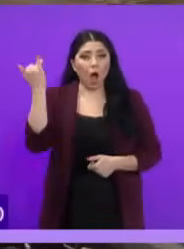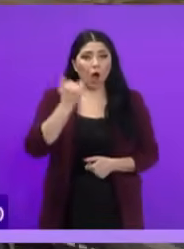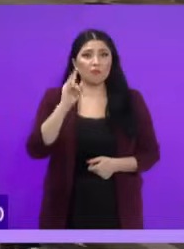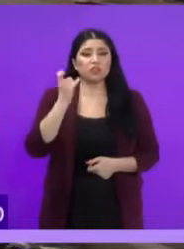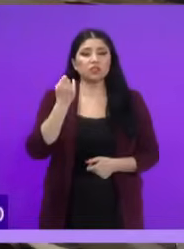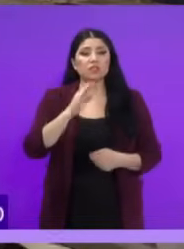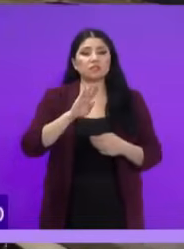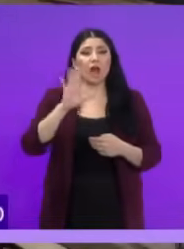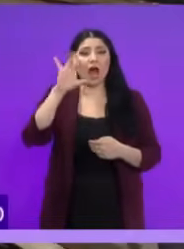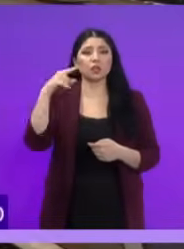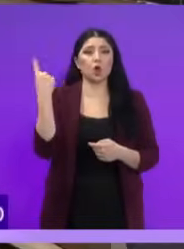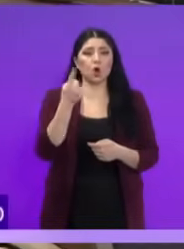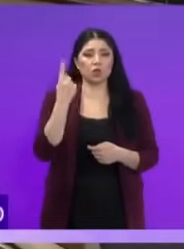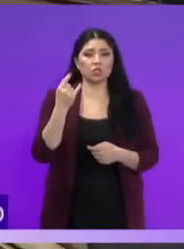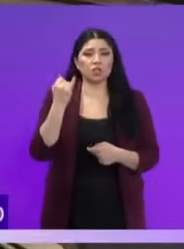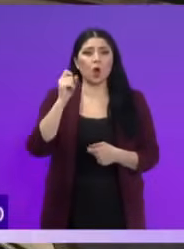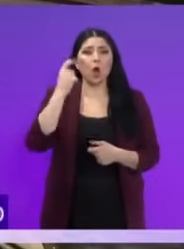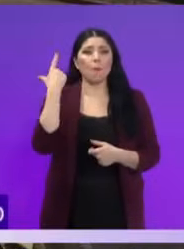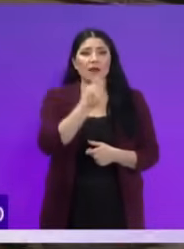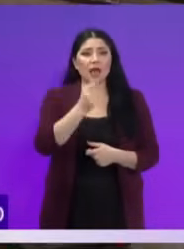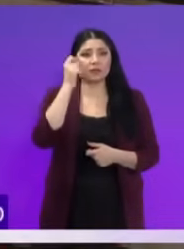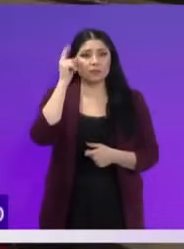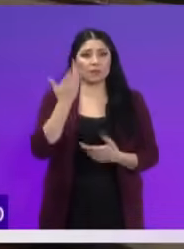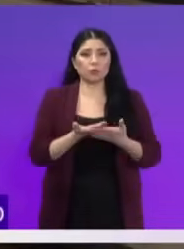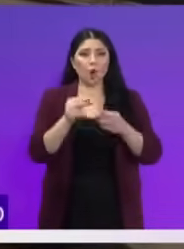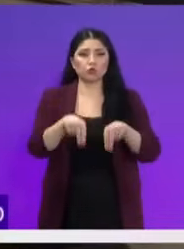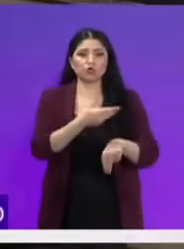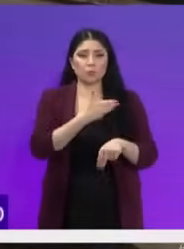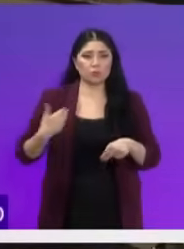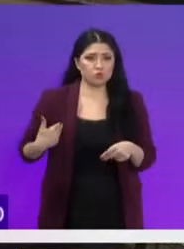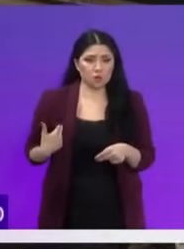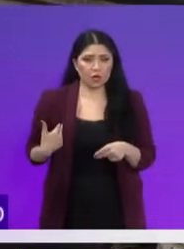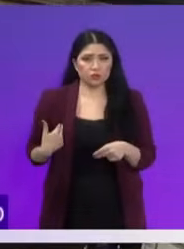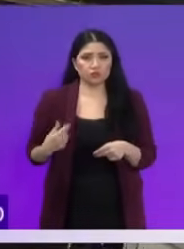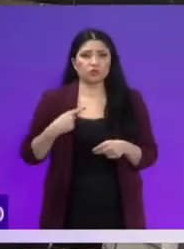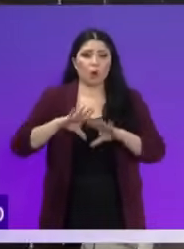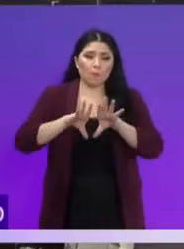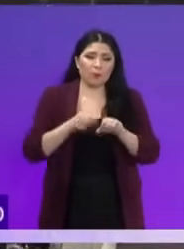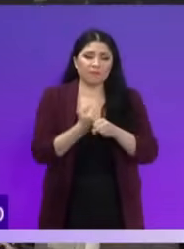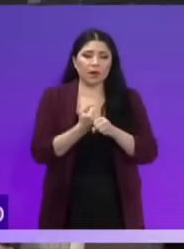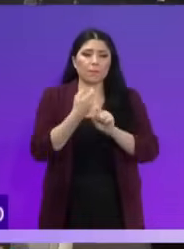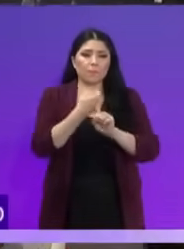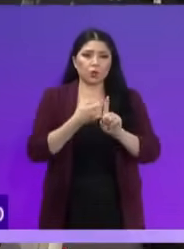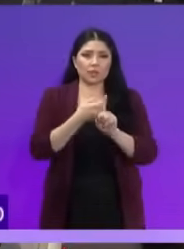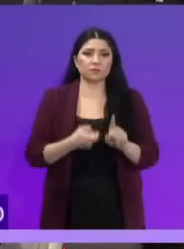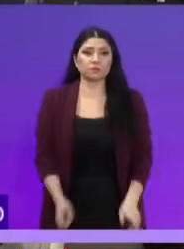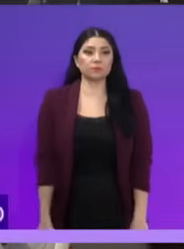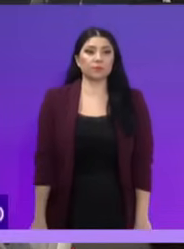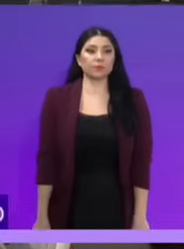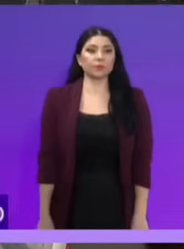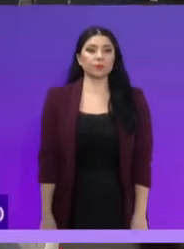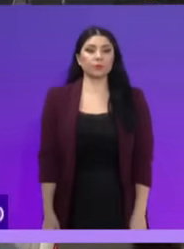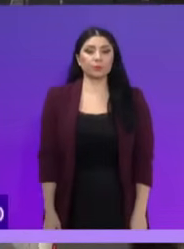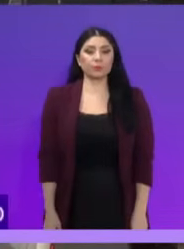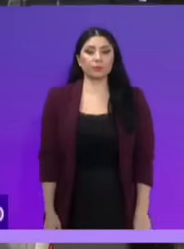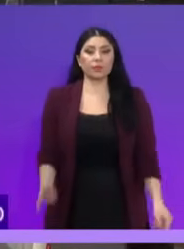afara capitalei, au plecat dimineața către București și s-au alăturat acestei mișcări. Vă spuneam,